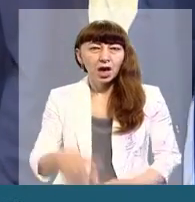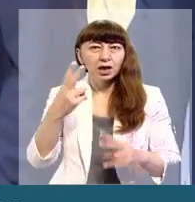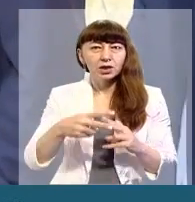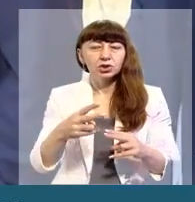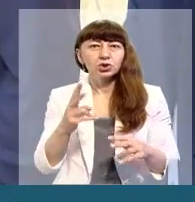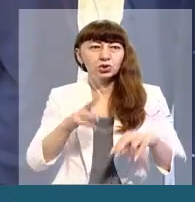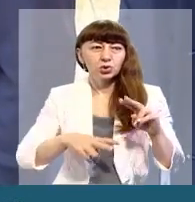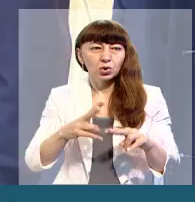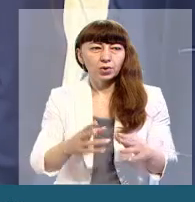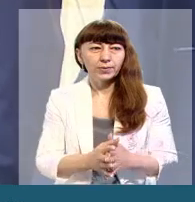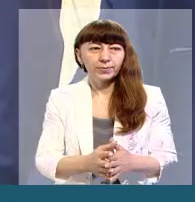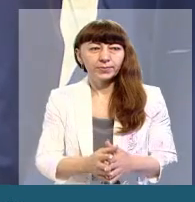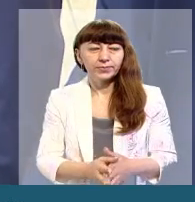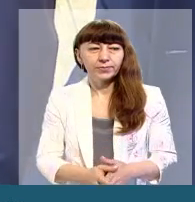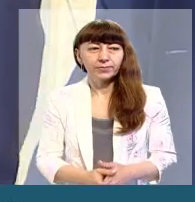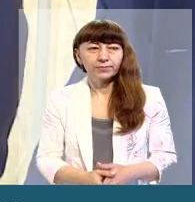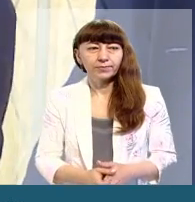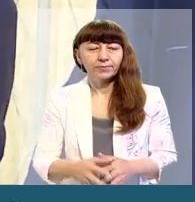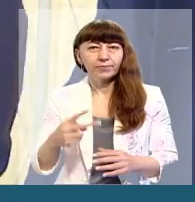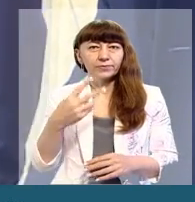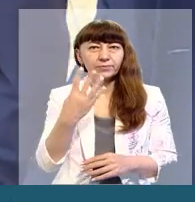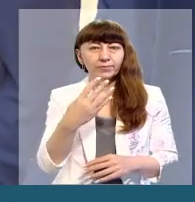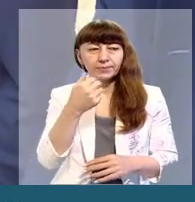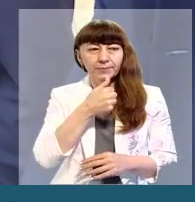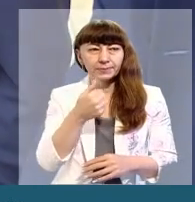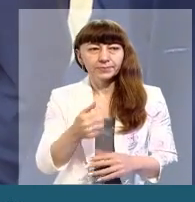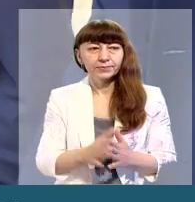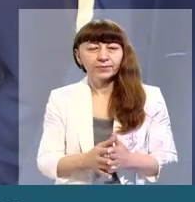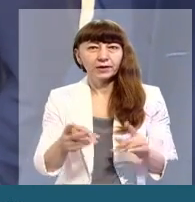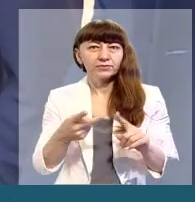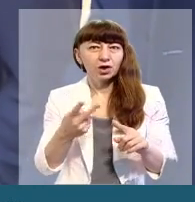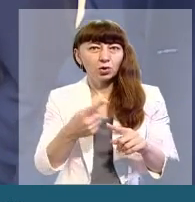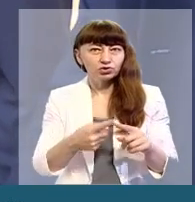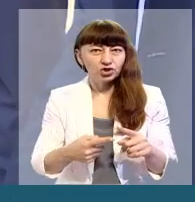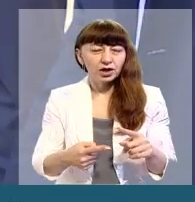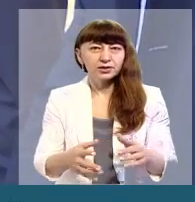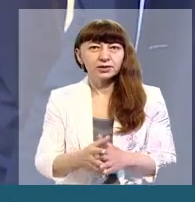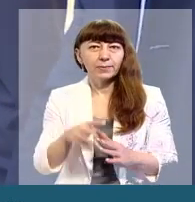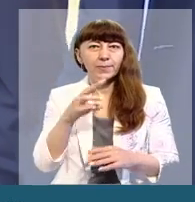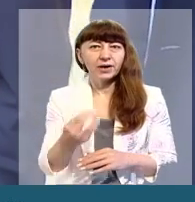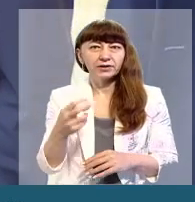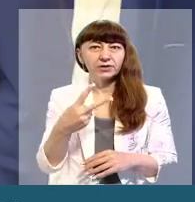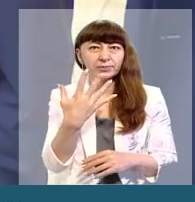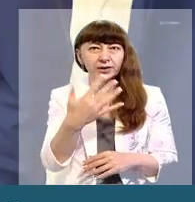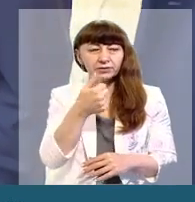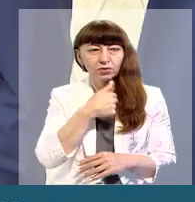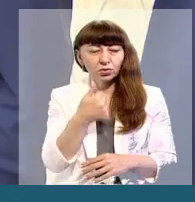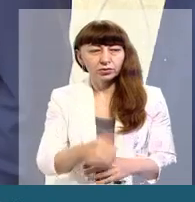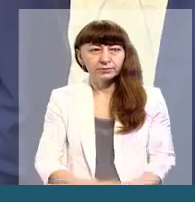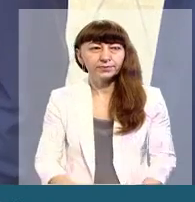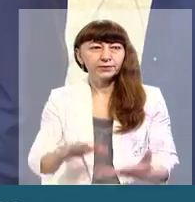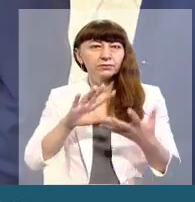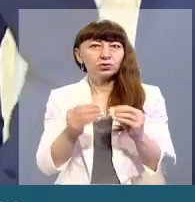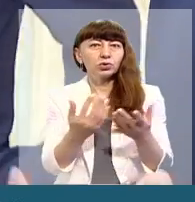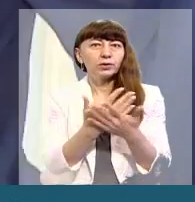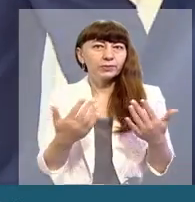строительства первого этапа у нас декабрь 2024 года, окончание строительства второго объекта – это май 2025 года. То есть таким образом